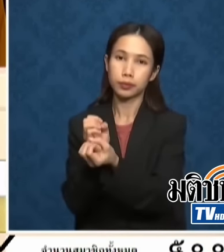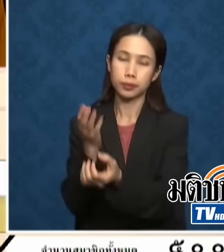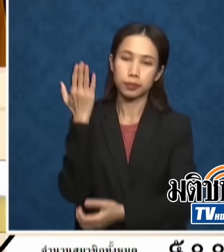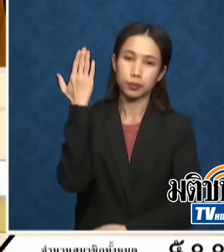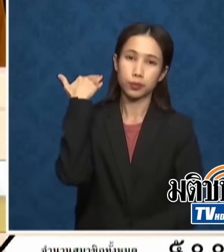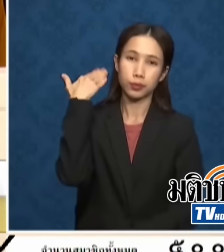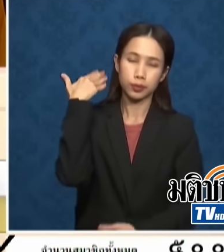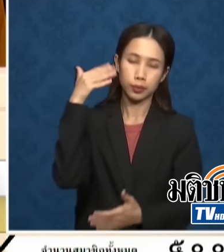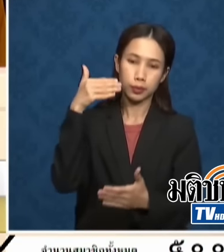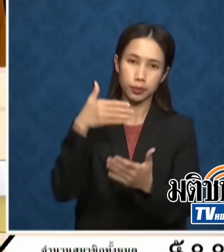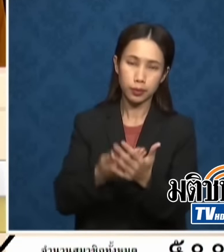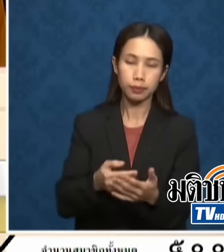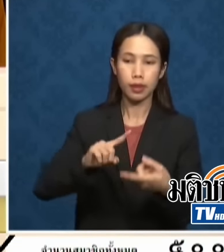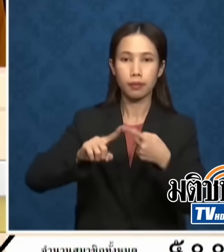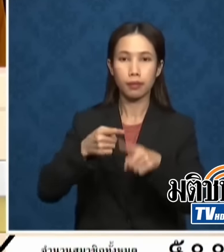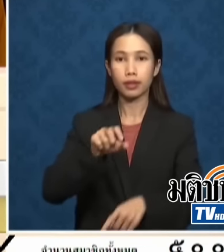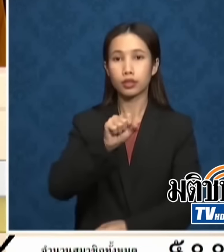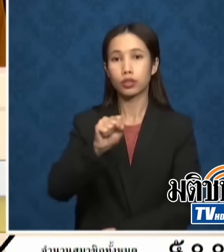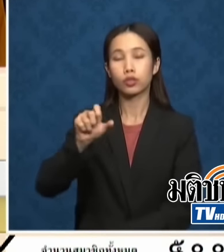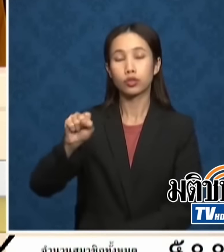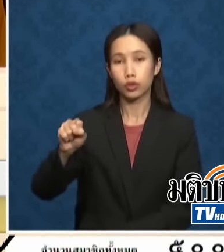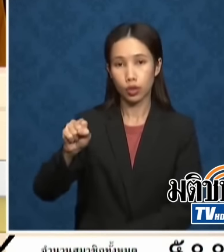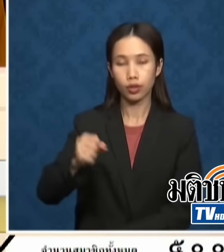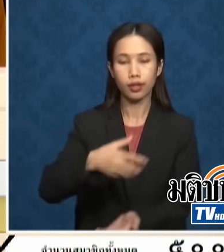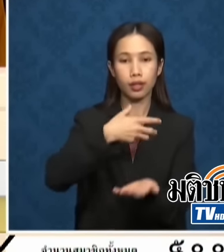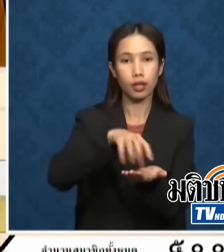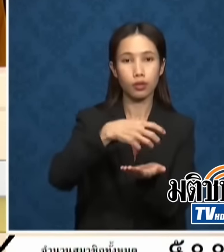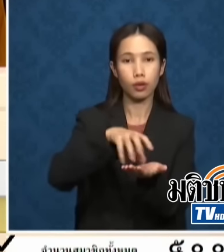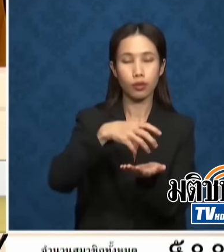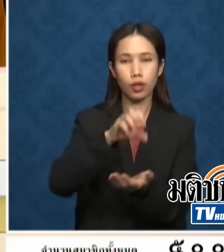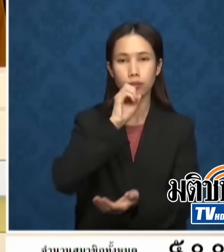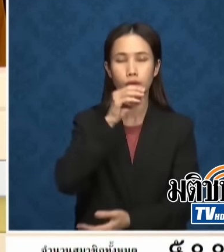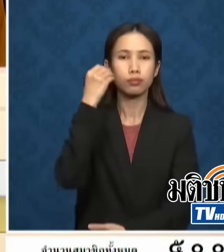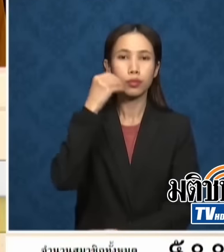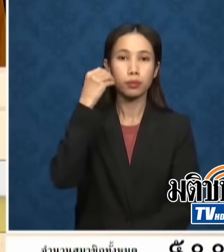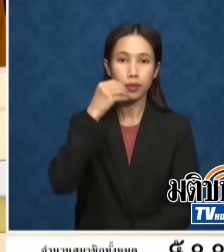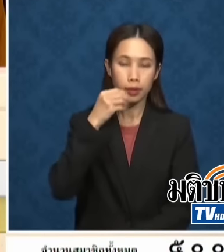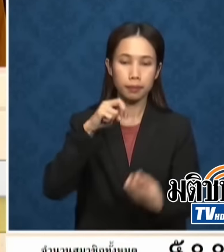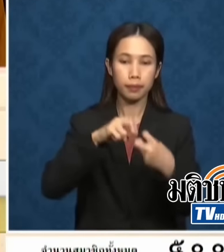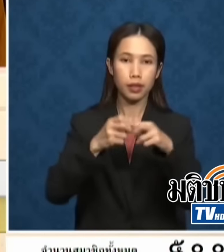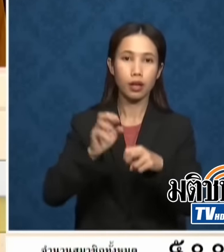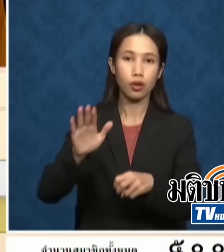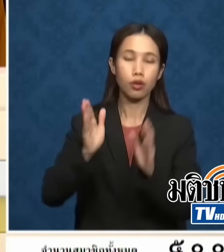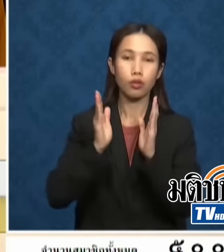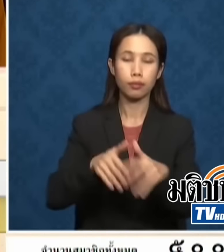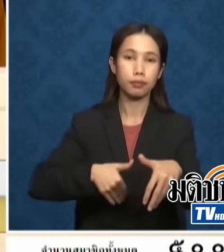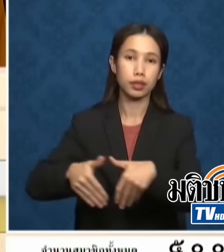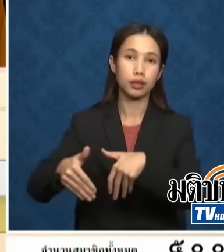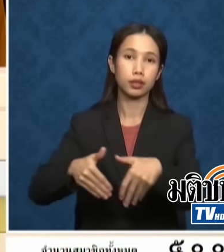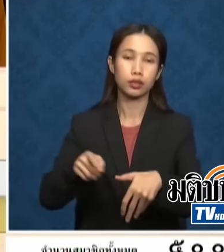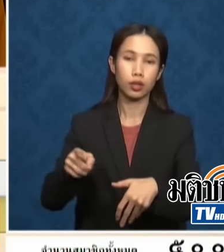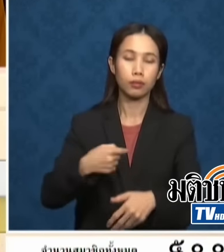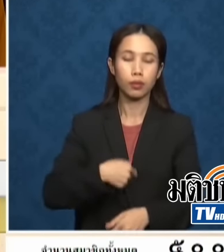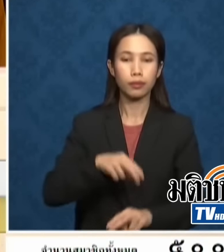าตามที่มีเพื่อนสมาชิกสภาผู้แทนราษฎรได้นำเสนอหลายครั้งและผมได้มีโอกาสมานั่ง